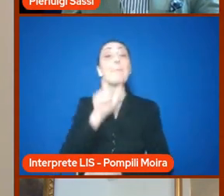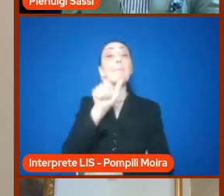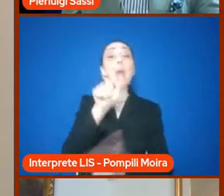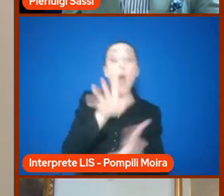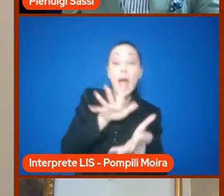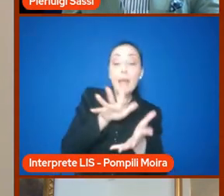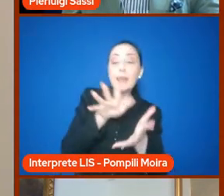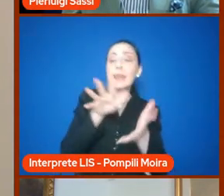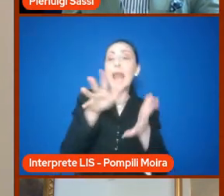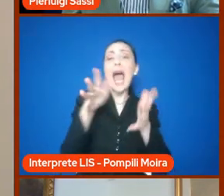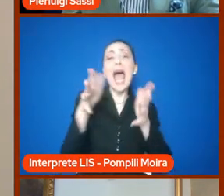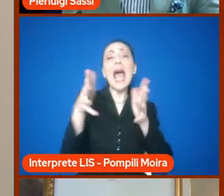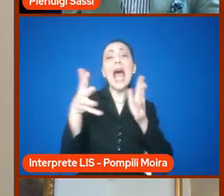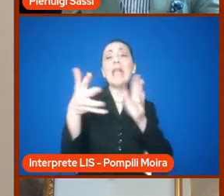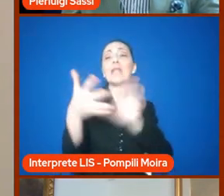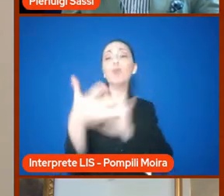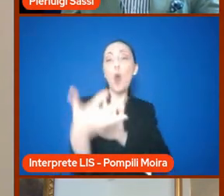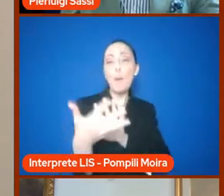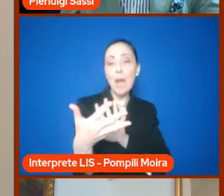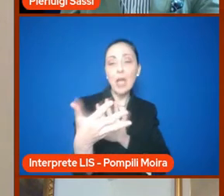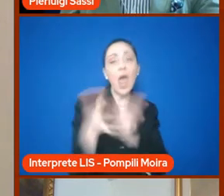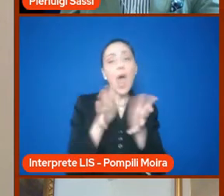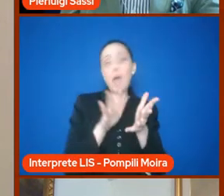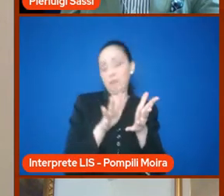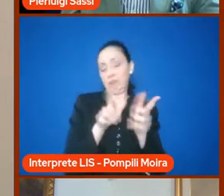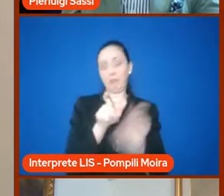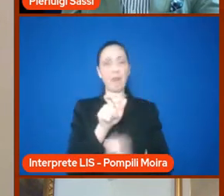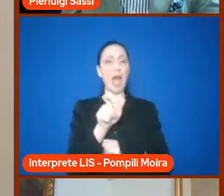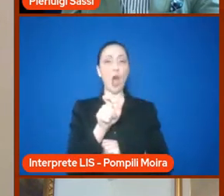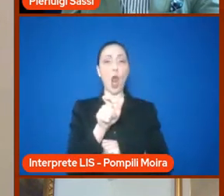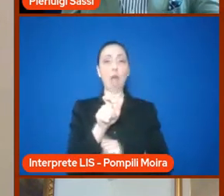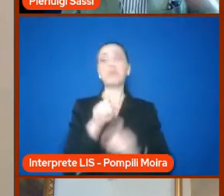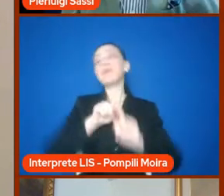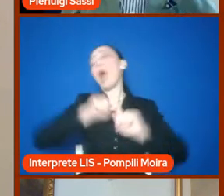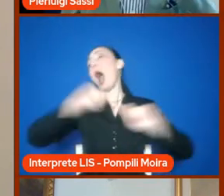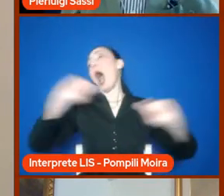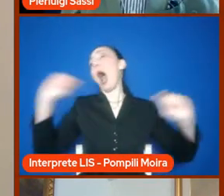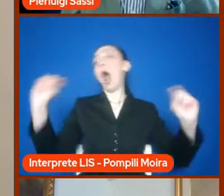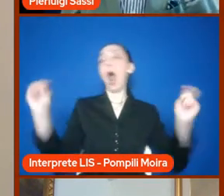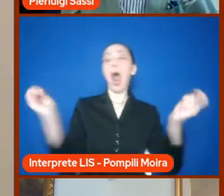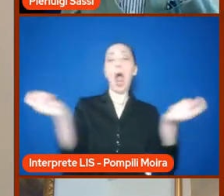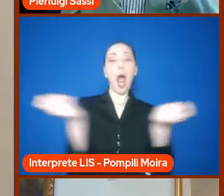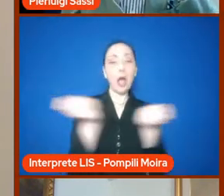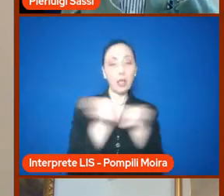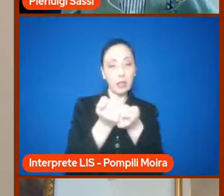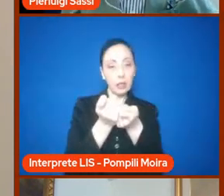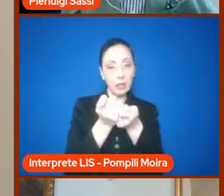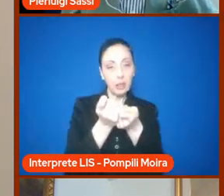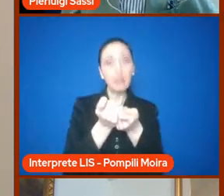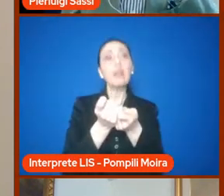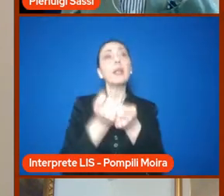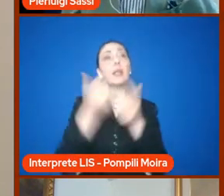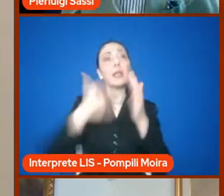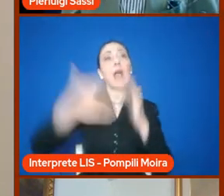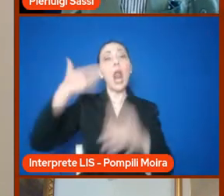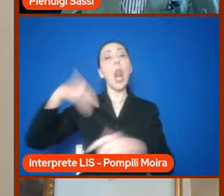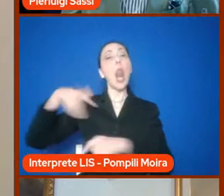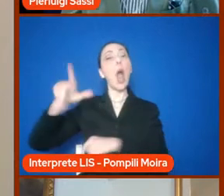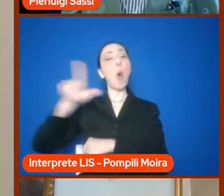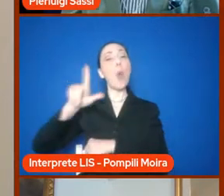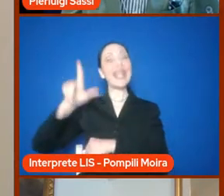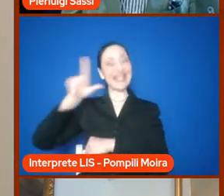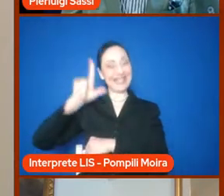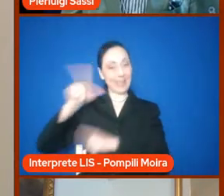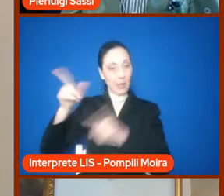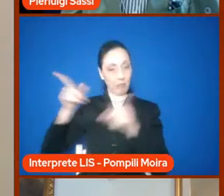molto generica, se uno ci pensa bene, dai tempi del grande chimico Lavoisier. Niente si crea,